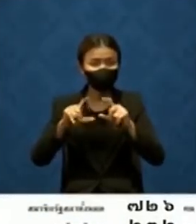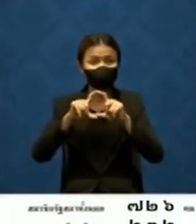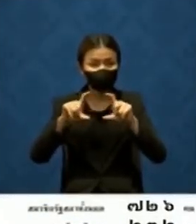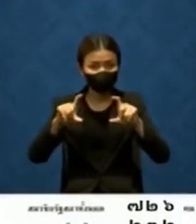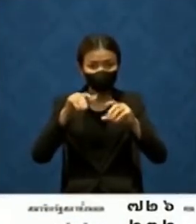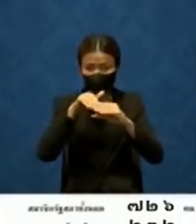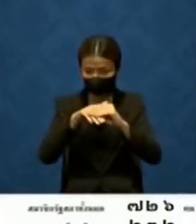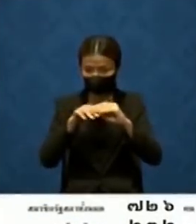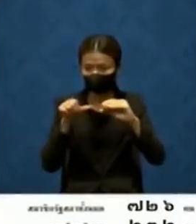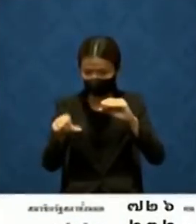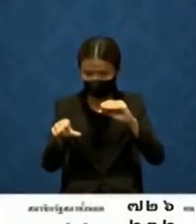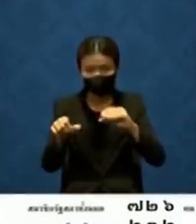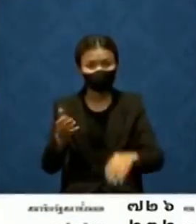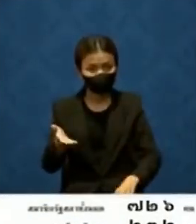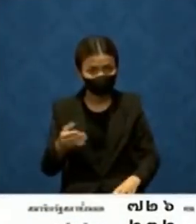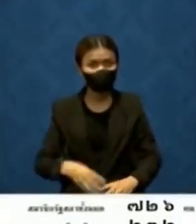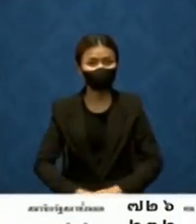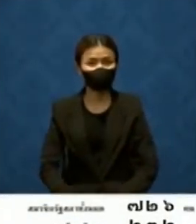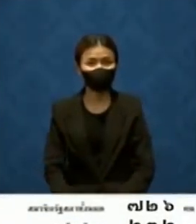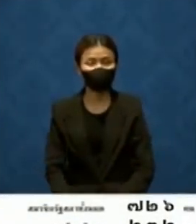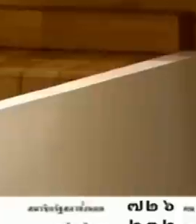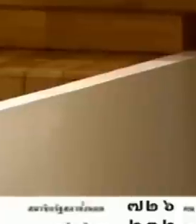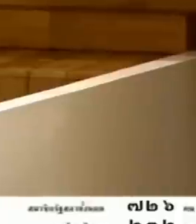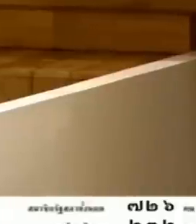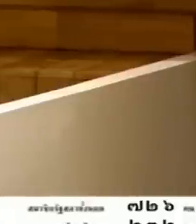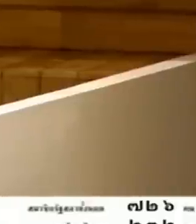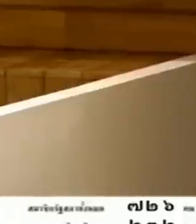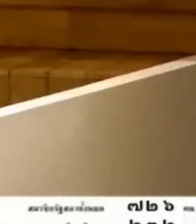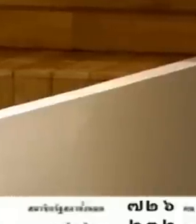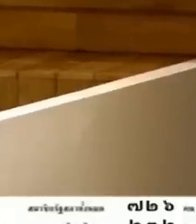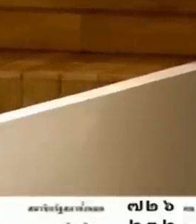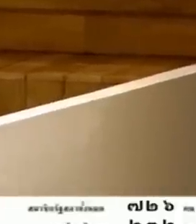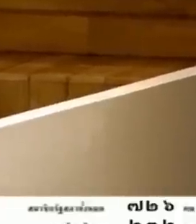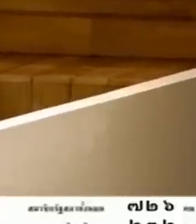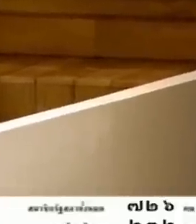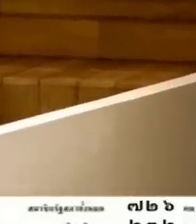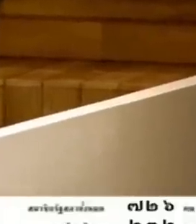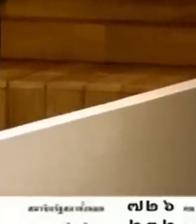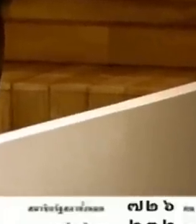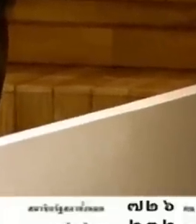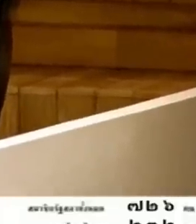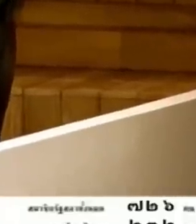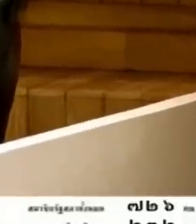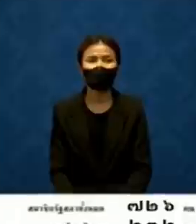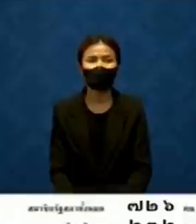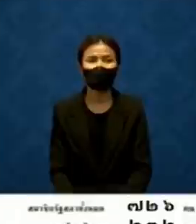นี่คือการเมืองภาพใหญ่ในสภา / 500บทสรุปเป็นอย่างนี้เข้าใจง่าย